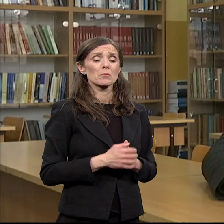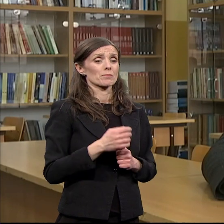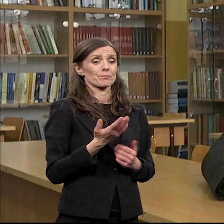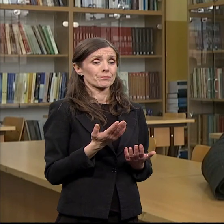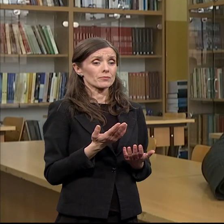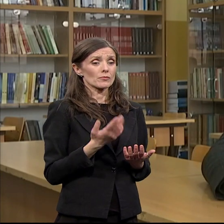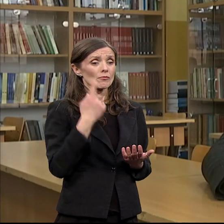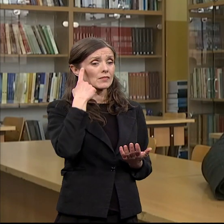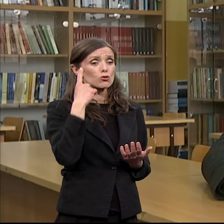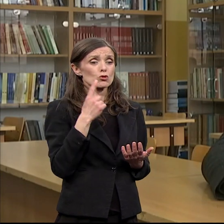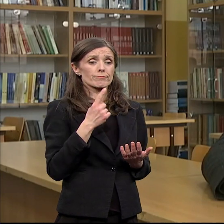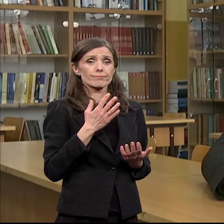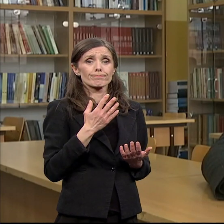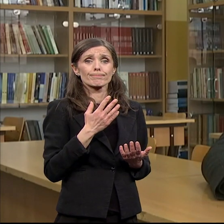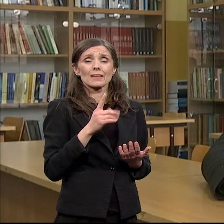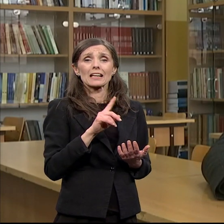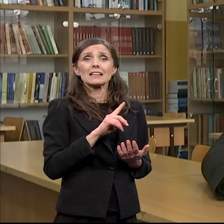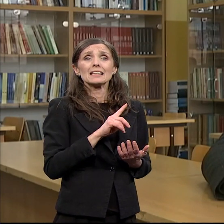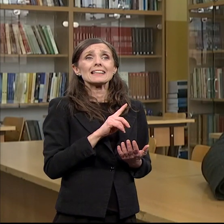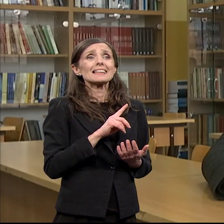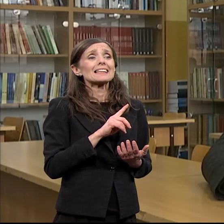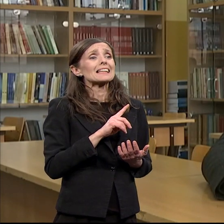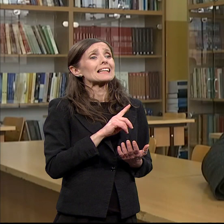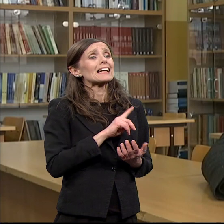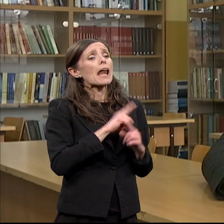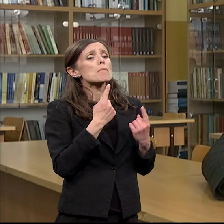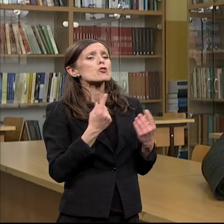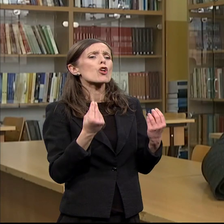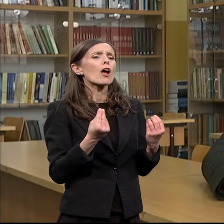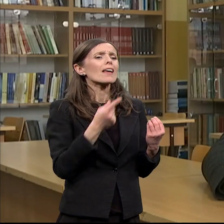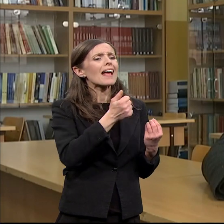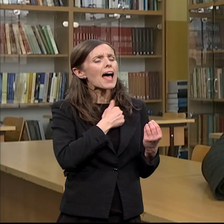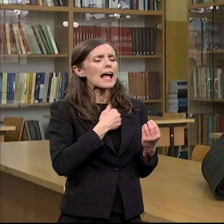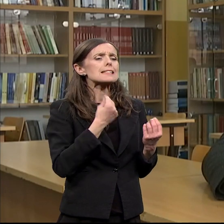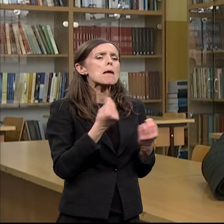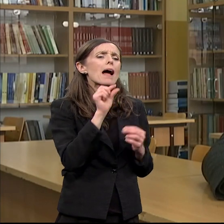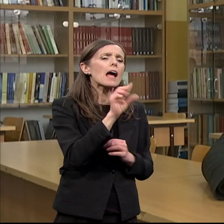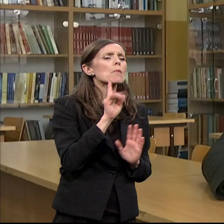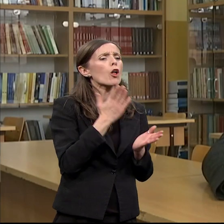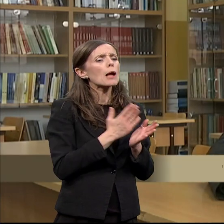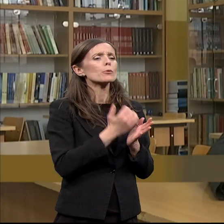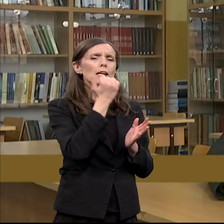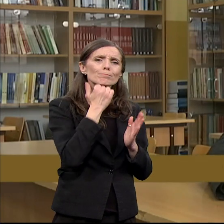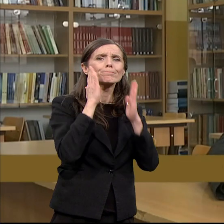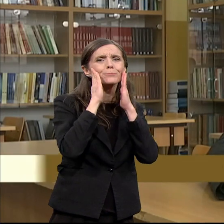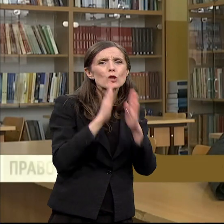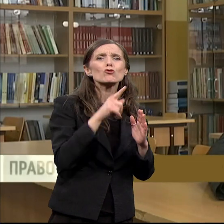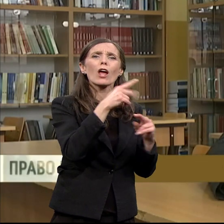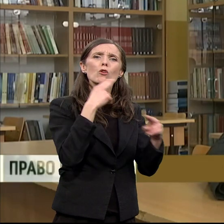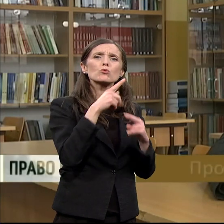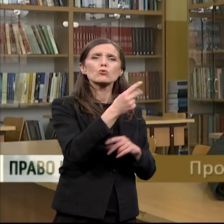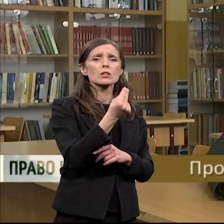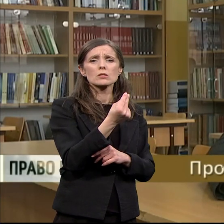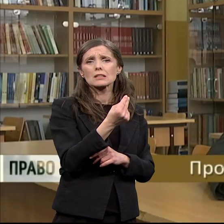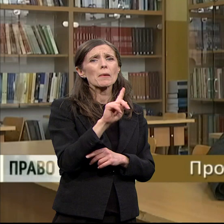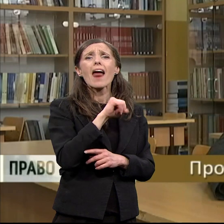postoji apsolutno ni minimum garancija za pravično suđenje kada su Srbi u pitanju. Ne samo kada je u pitanju krivica,